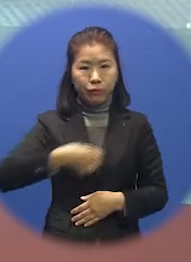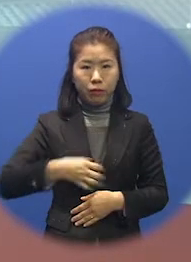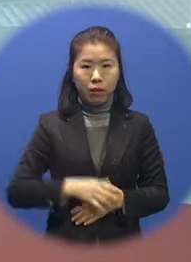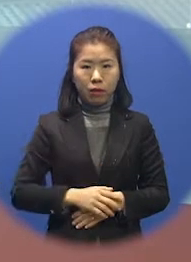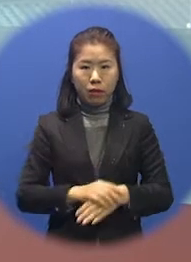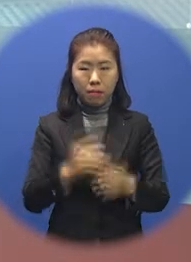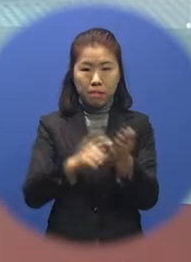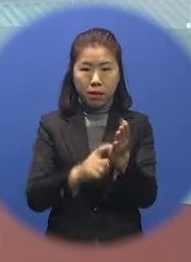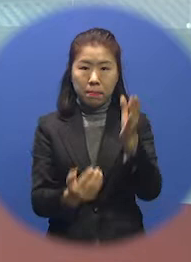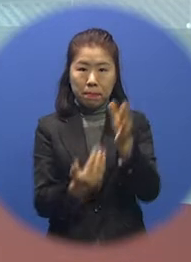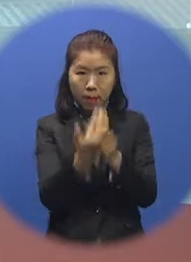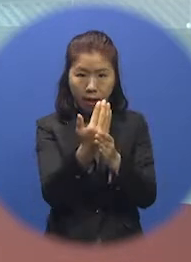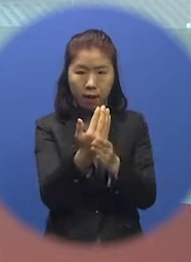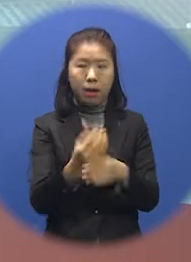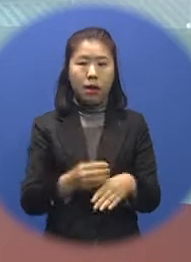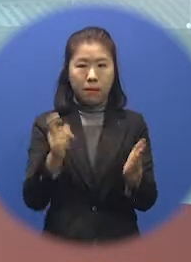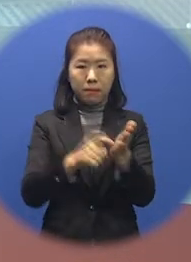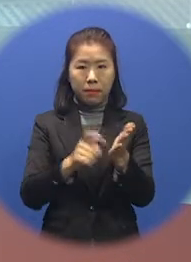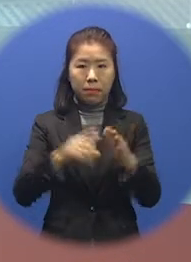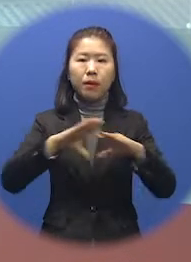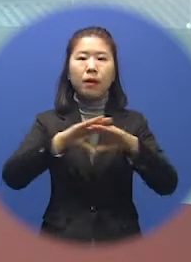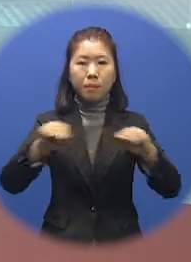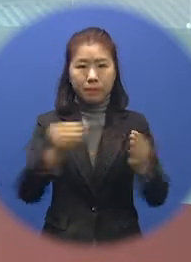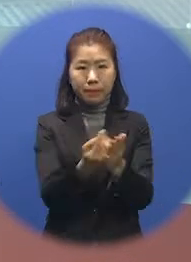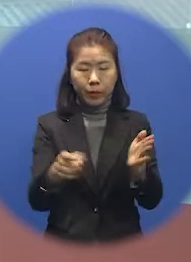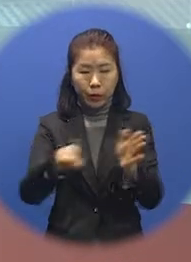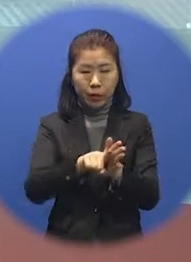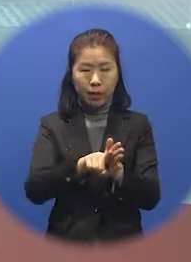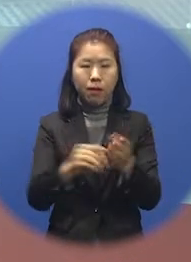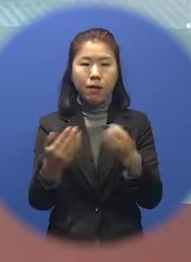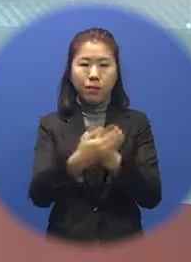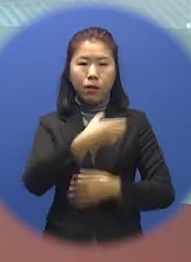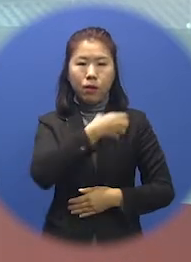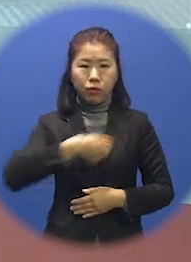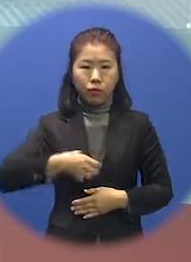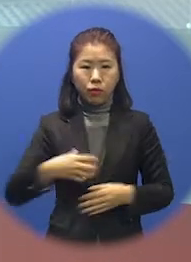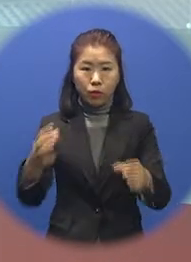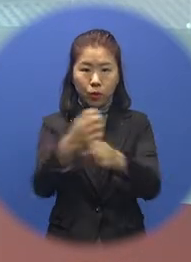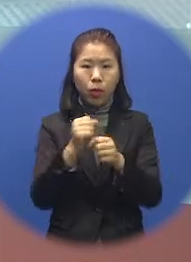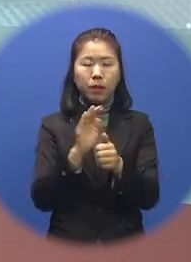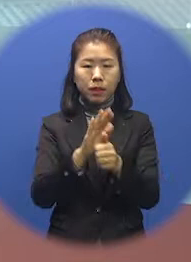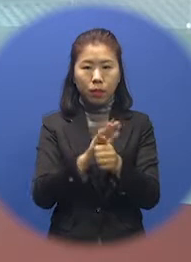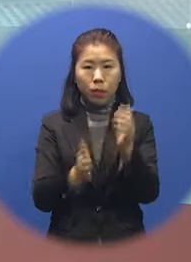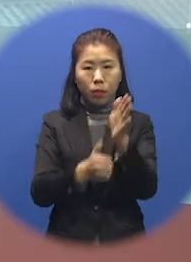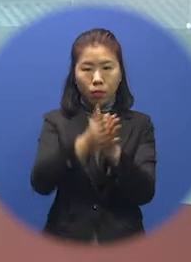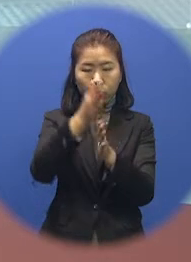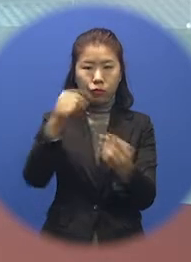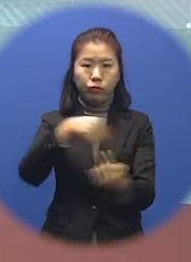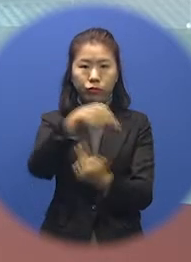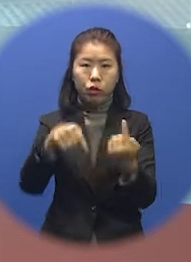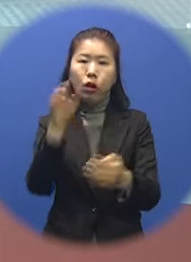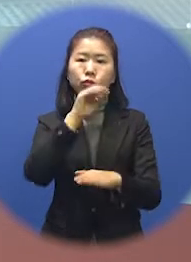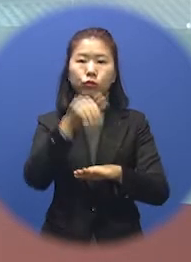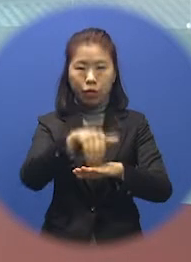은평구에서는 재난 발생 시 신속히 대응하기 위한 은평구 통합지원본부